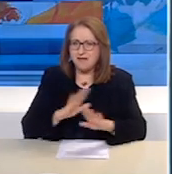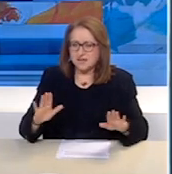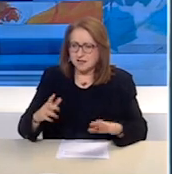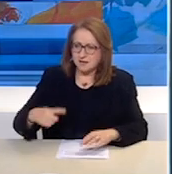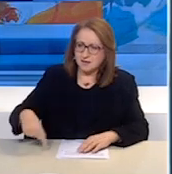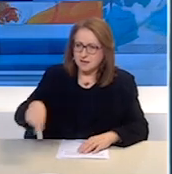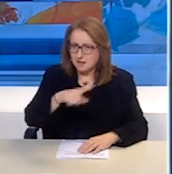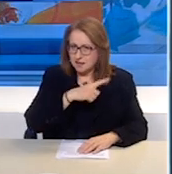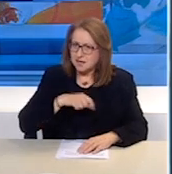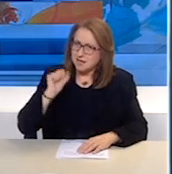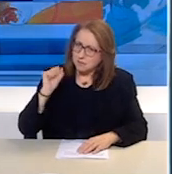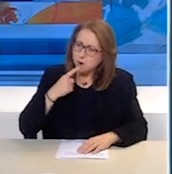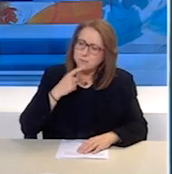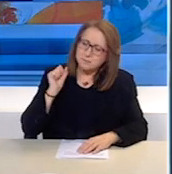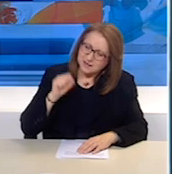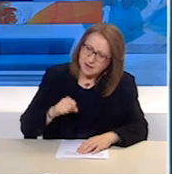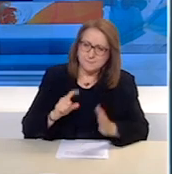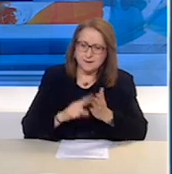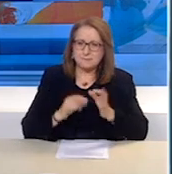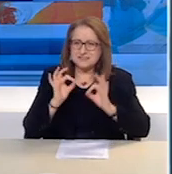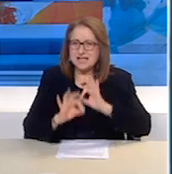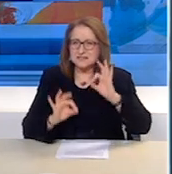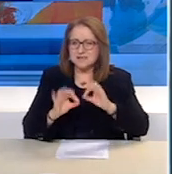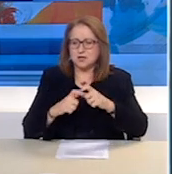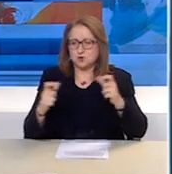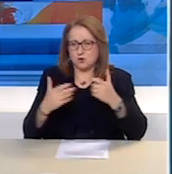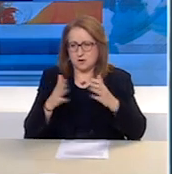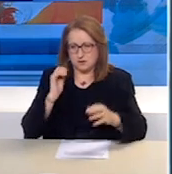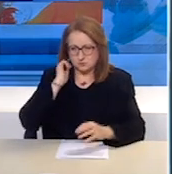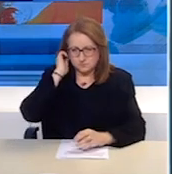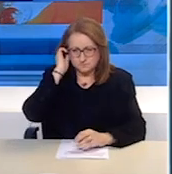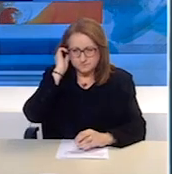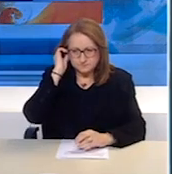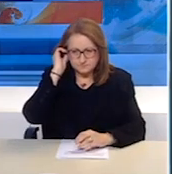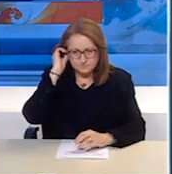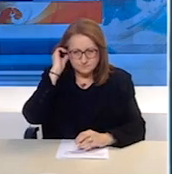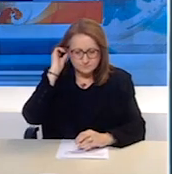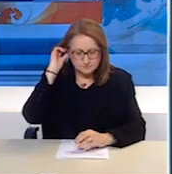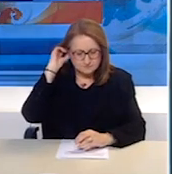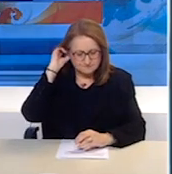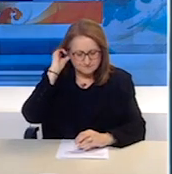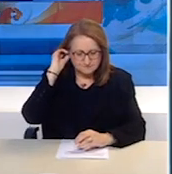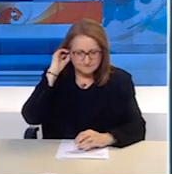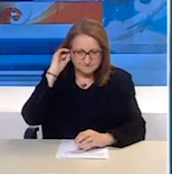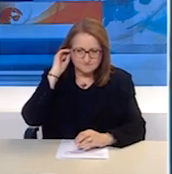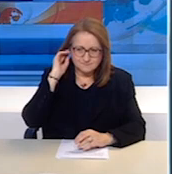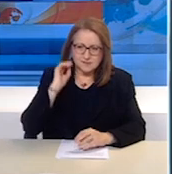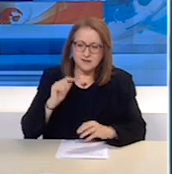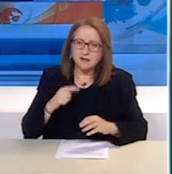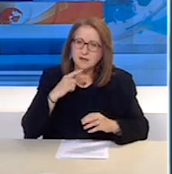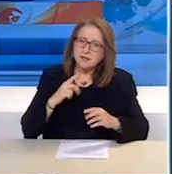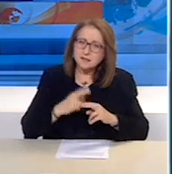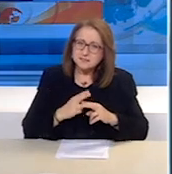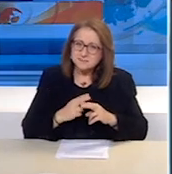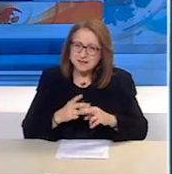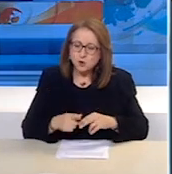τοποθετήθησαν για αυτό το θέμα. Θεωρώ ότι μην νομίζετε ότι μας ανησυχεί λιγότερο η υγεία των παιδιών μας ή η δυνατότητα να μεταδώσουν μεταξύ τους